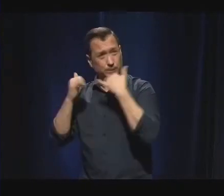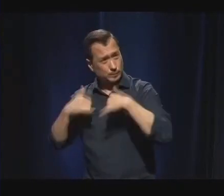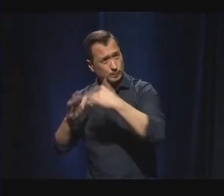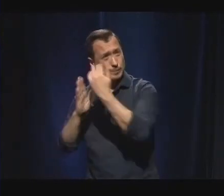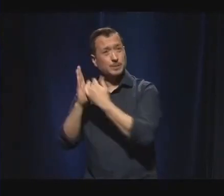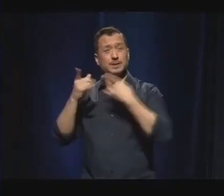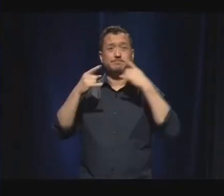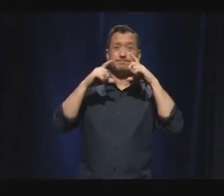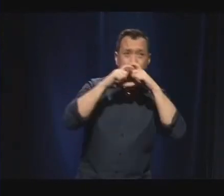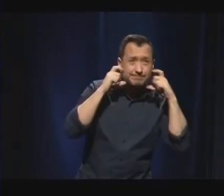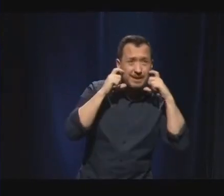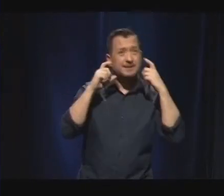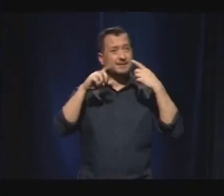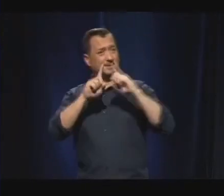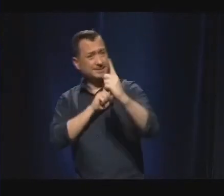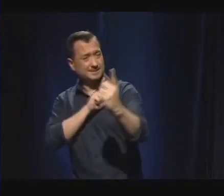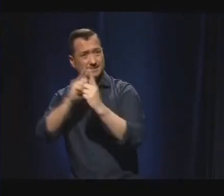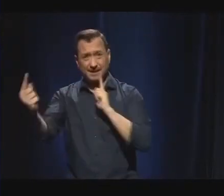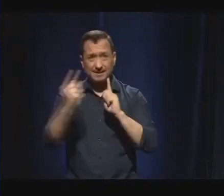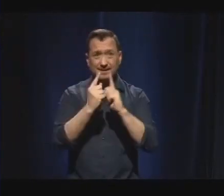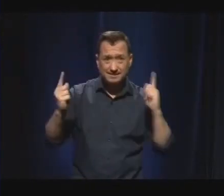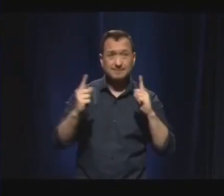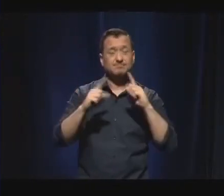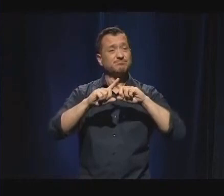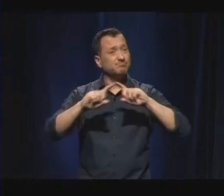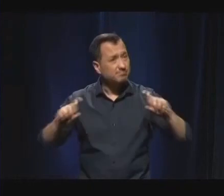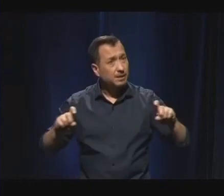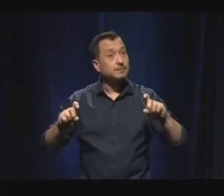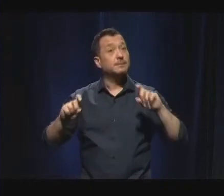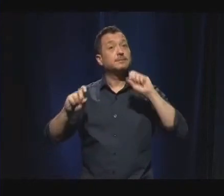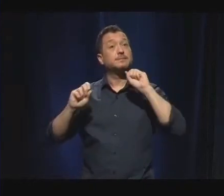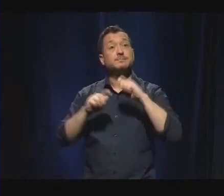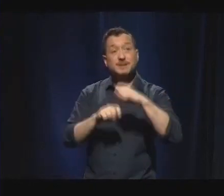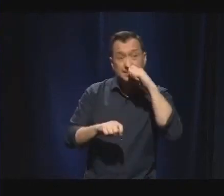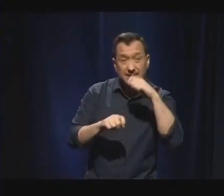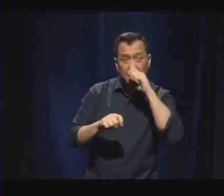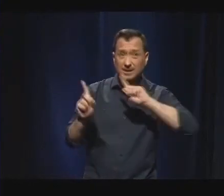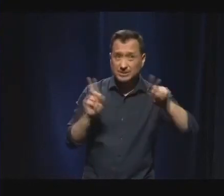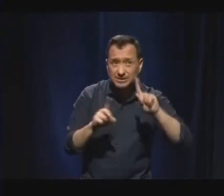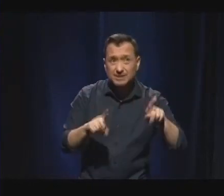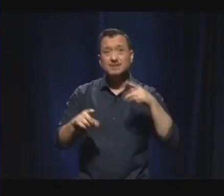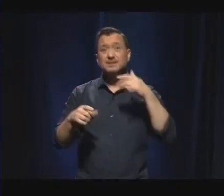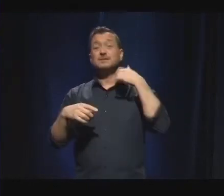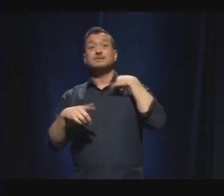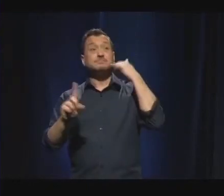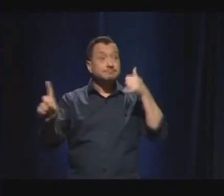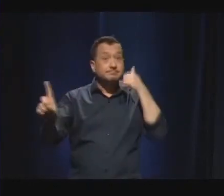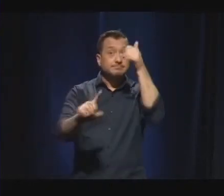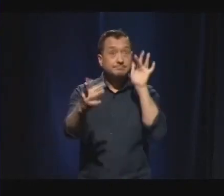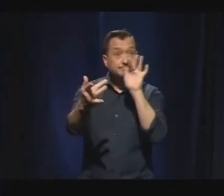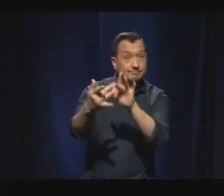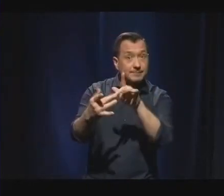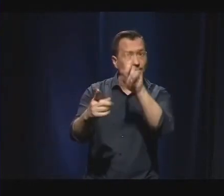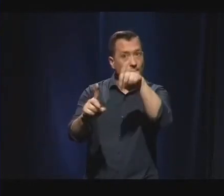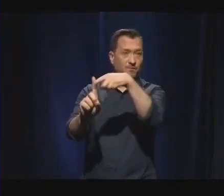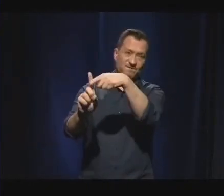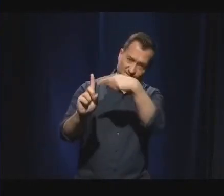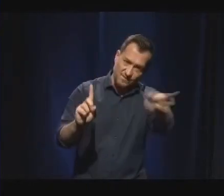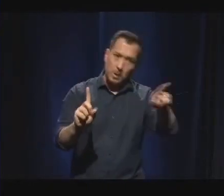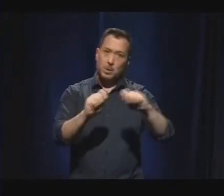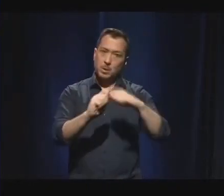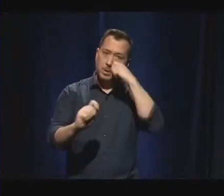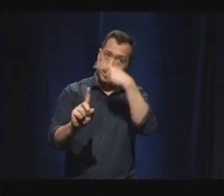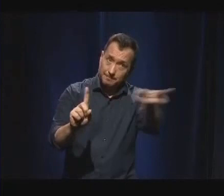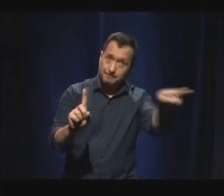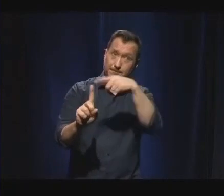une capacité de traçage, de dépistage des équipes de santé publique, en contrôlant les éclosions, en respectant les